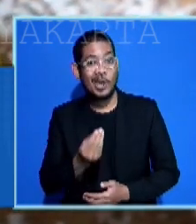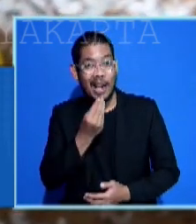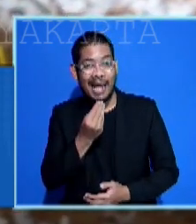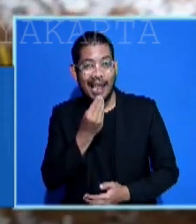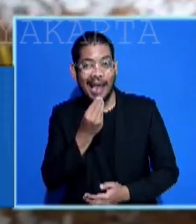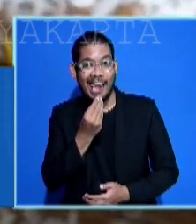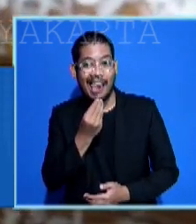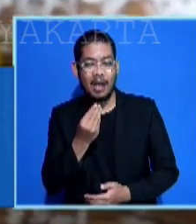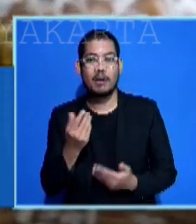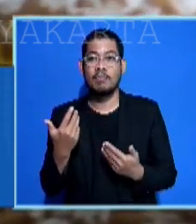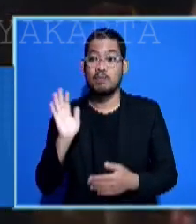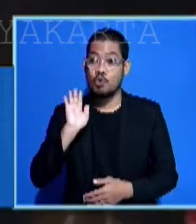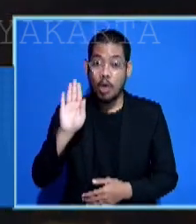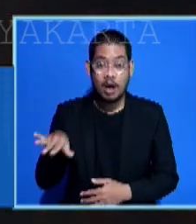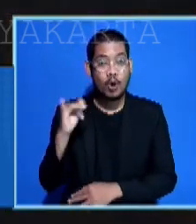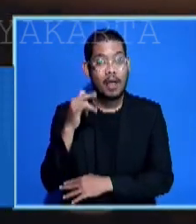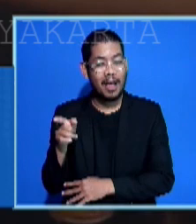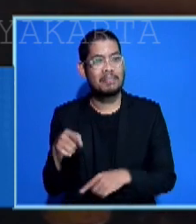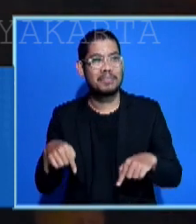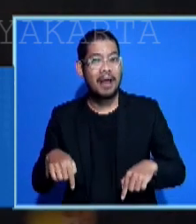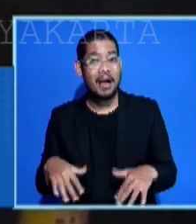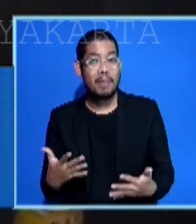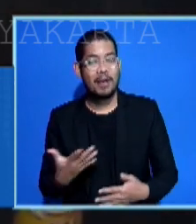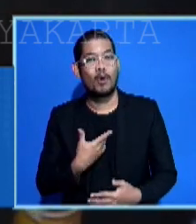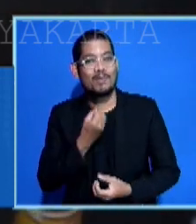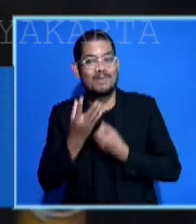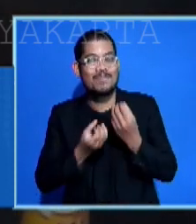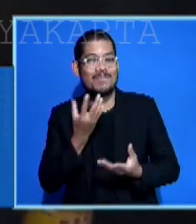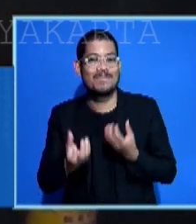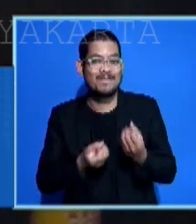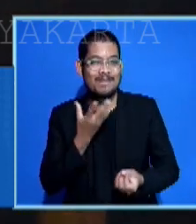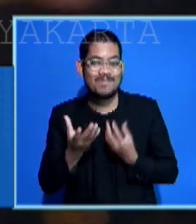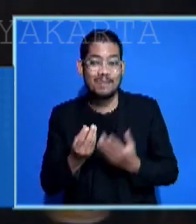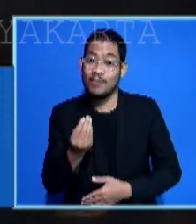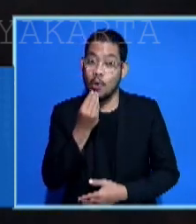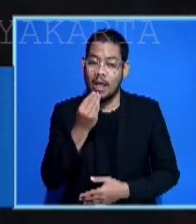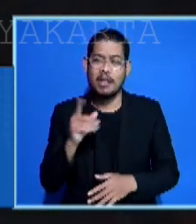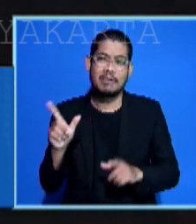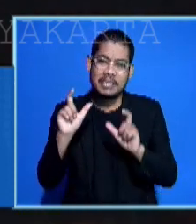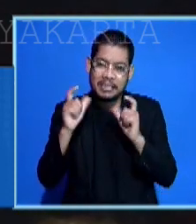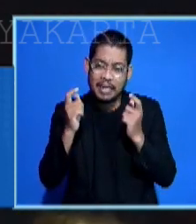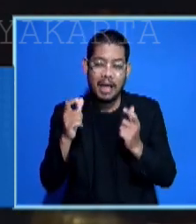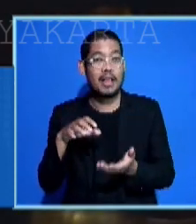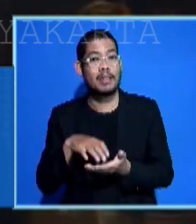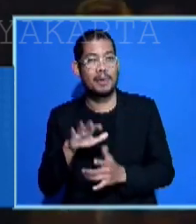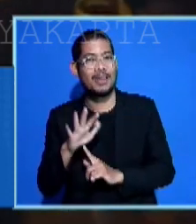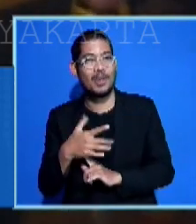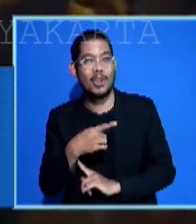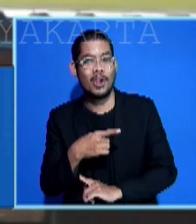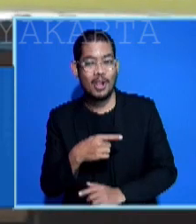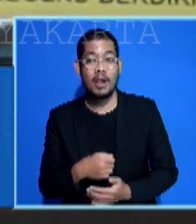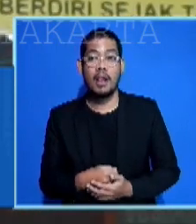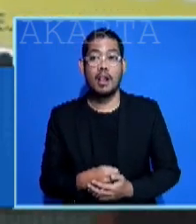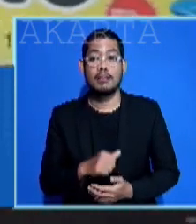Jogja. Kali ini Mas mau kasih tahu referensi kuliner legendaris di Kabupaten Bantul. Siapa yang gak